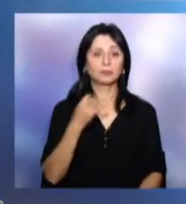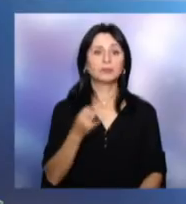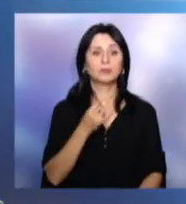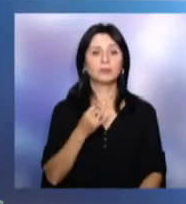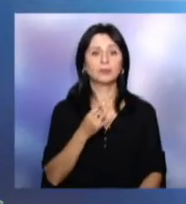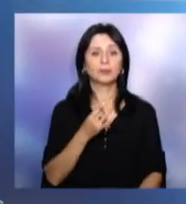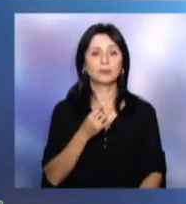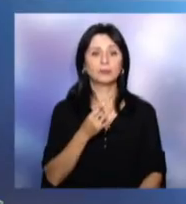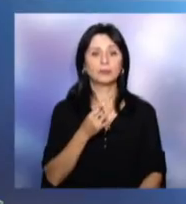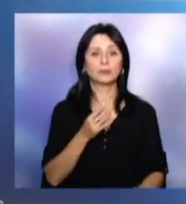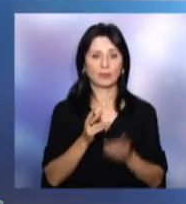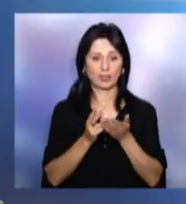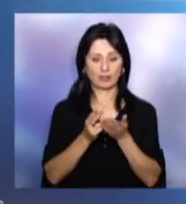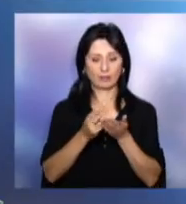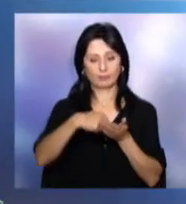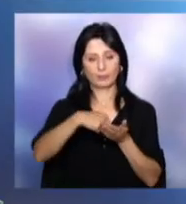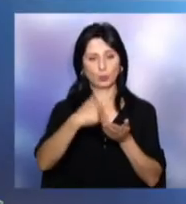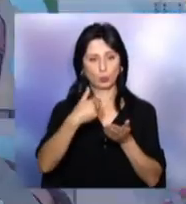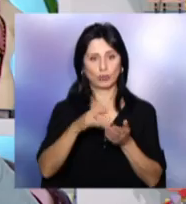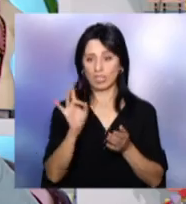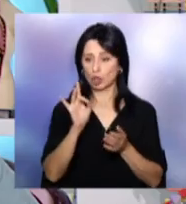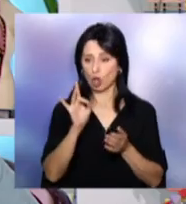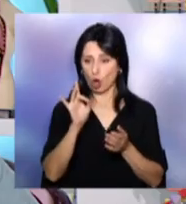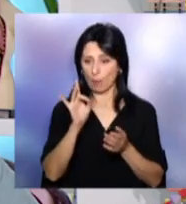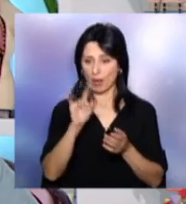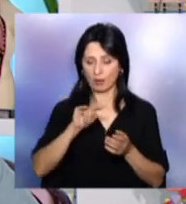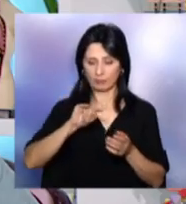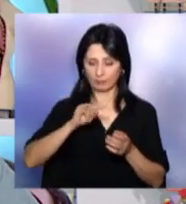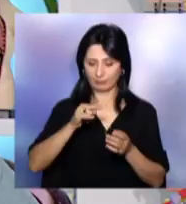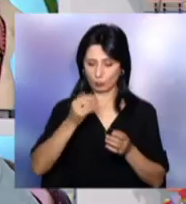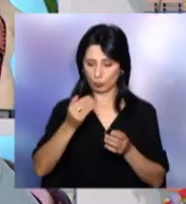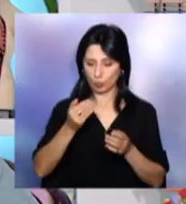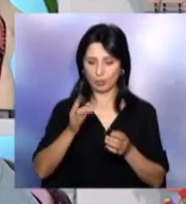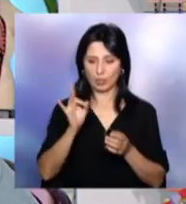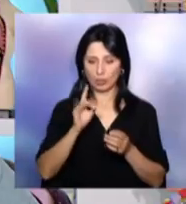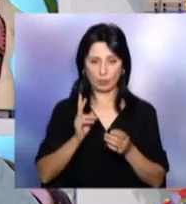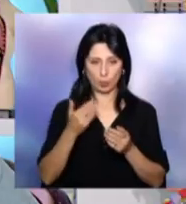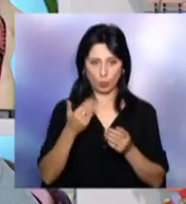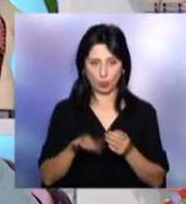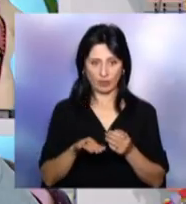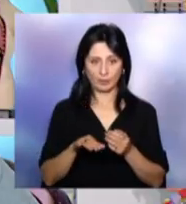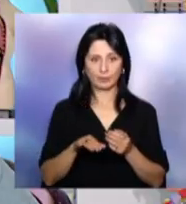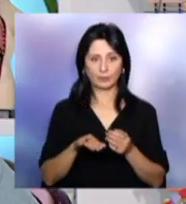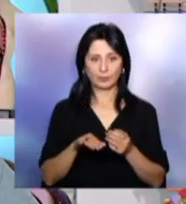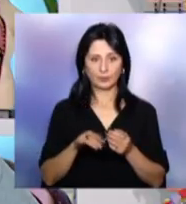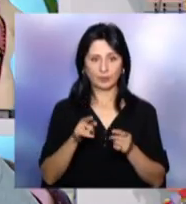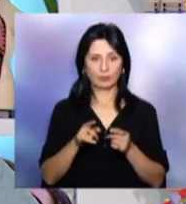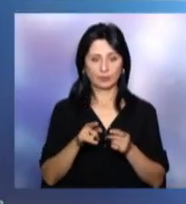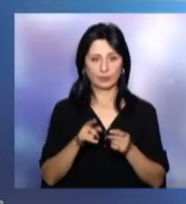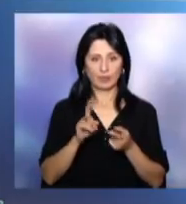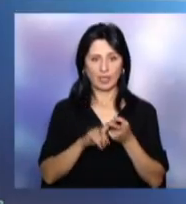მაინტერესებს, მოვჭერით, ანუ გავზომეთ ხვრელი, ანუ სტომა, მარტივად რომ ვთქვათ, ეს